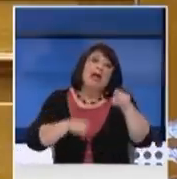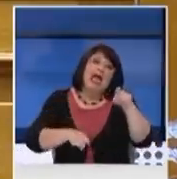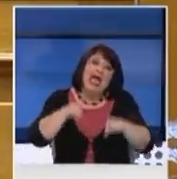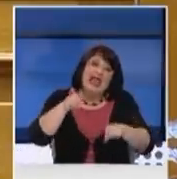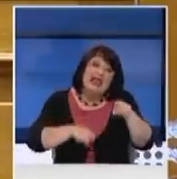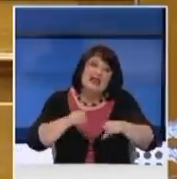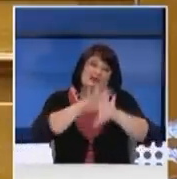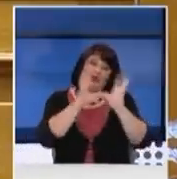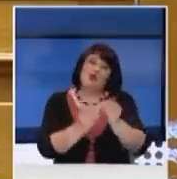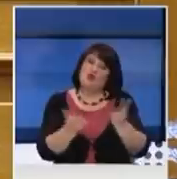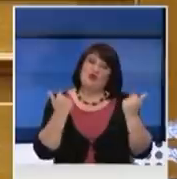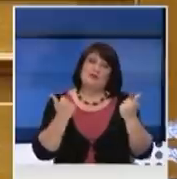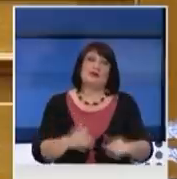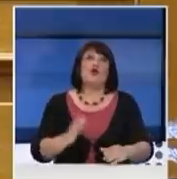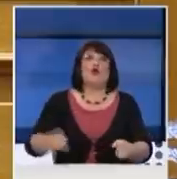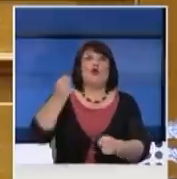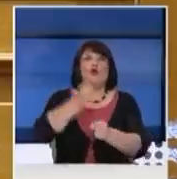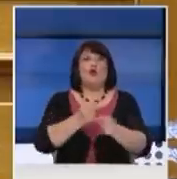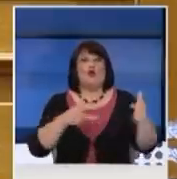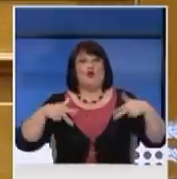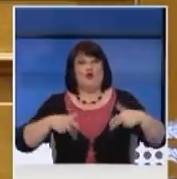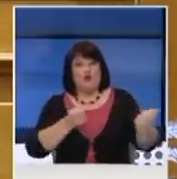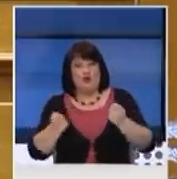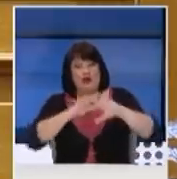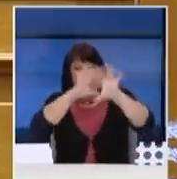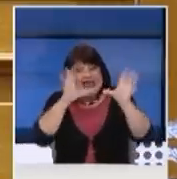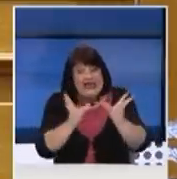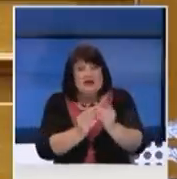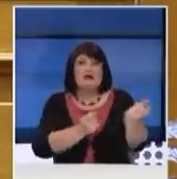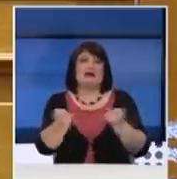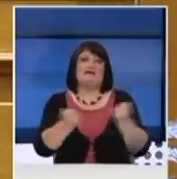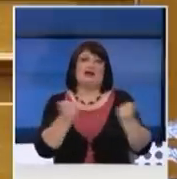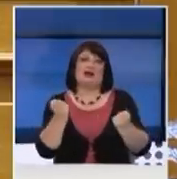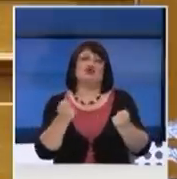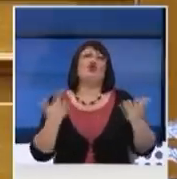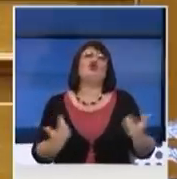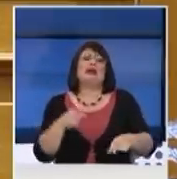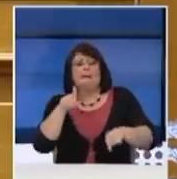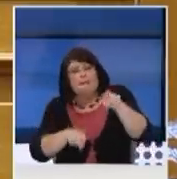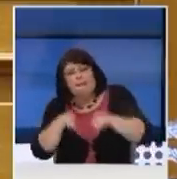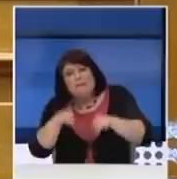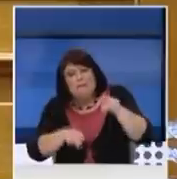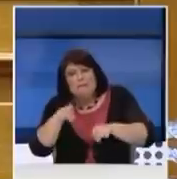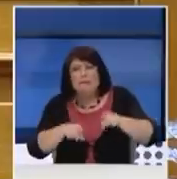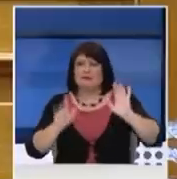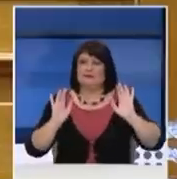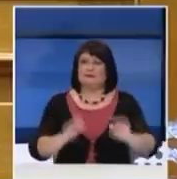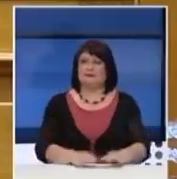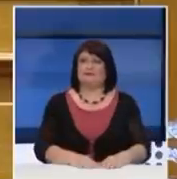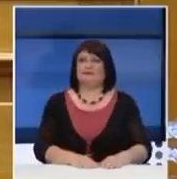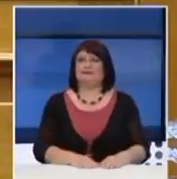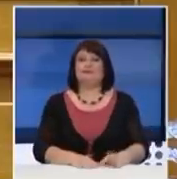Πρέπει να καταλάβετε ότι όταν κυβερνάς μια χώρα, την κυβερνάς ολικά και συνολικά και όχι μερικά. Το